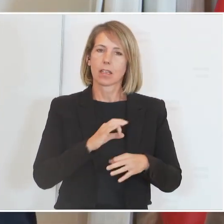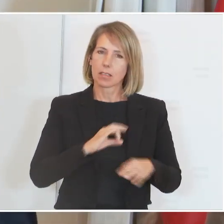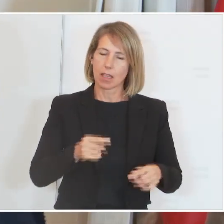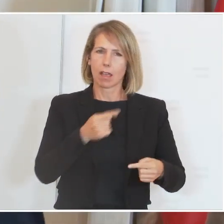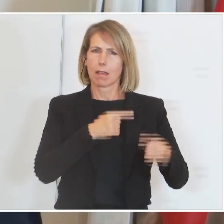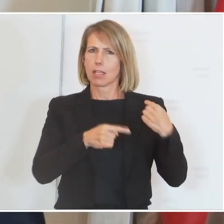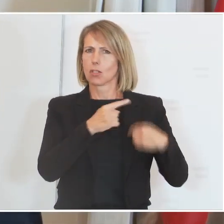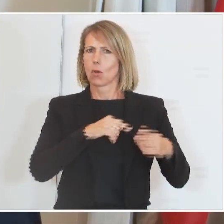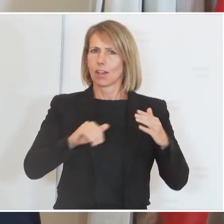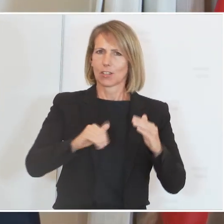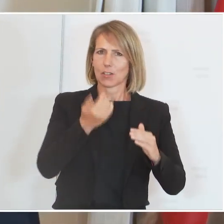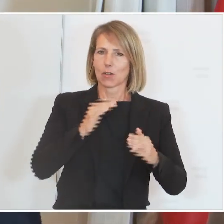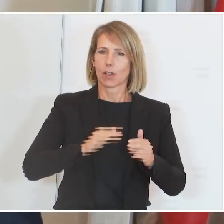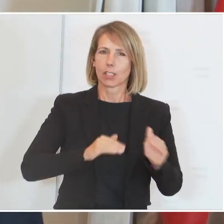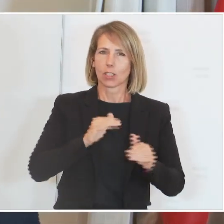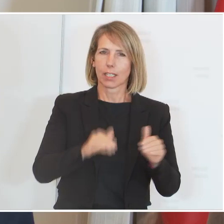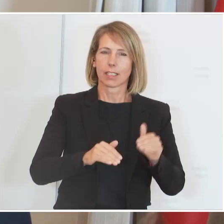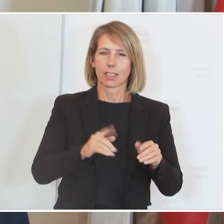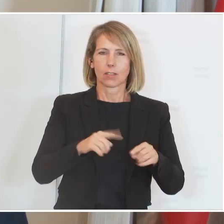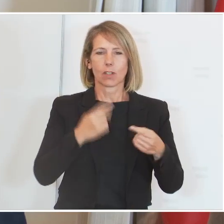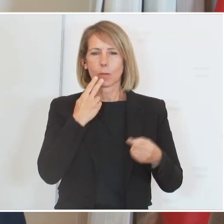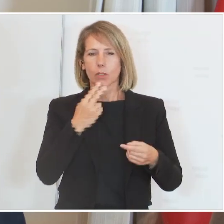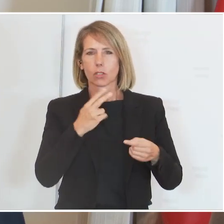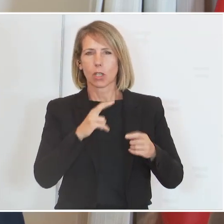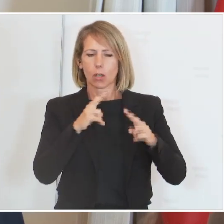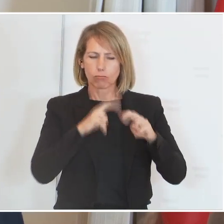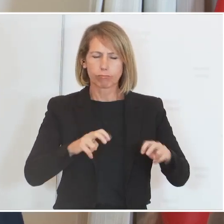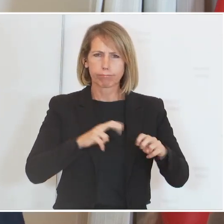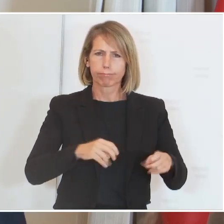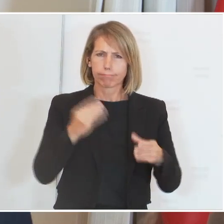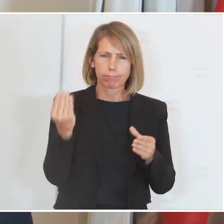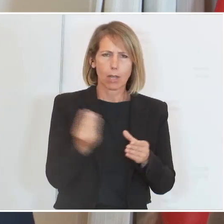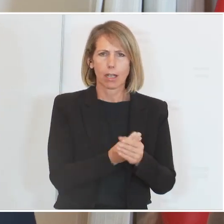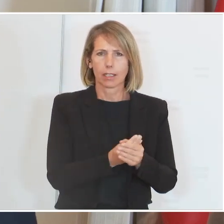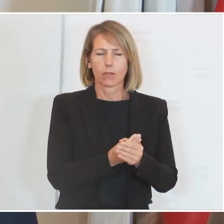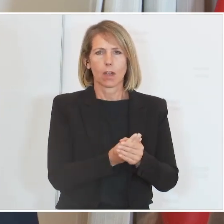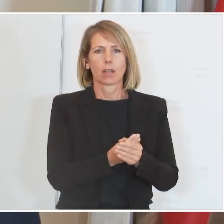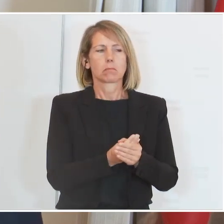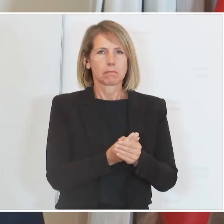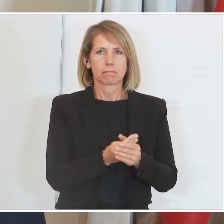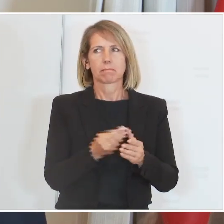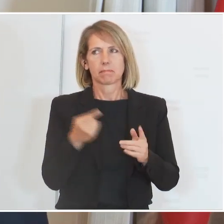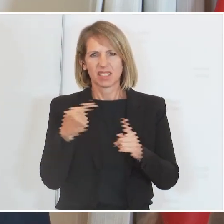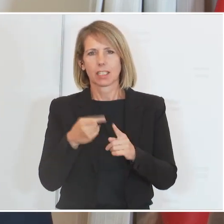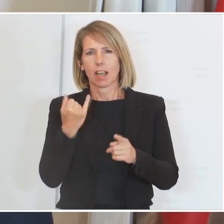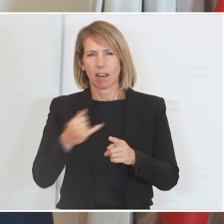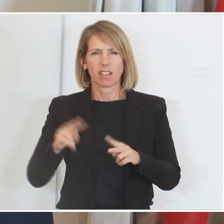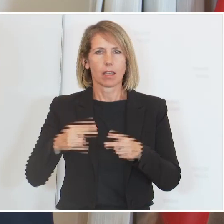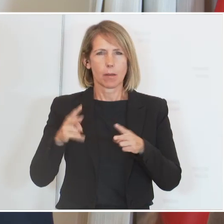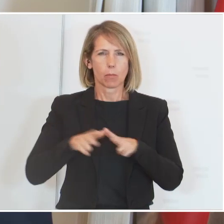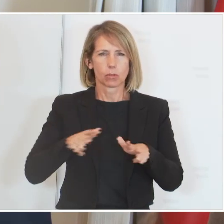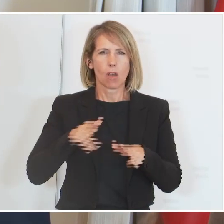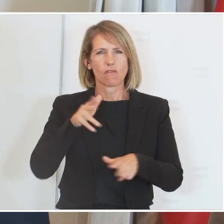Archiven der Politik recherchiert. Es gab fast keine Regierung, die nicht dieses Ziel sich gesetzt hat. Es